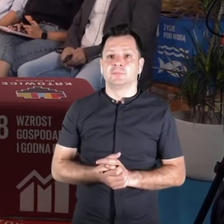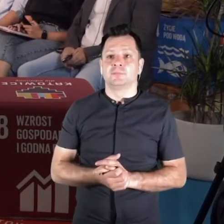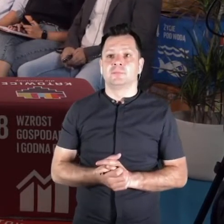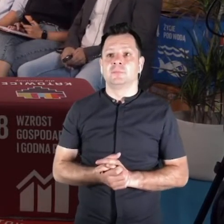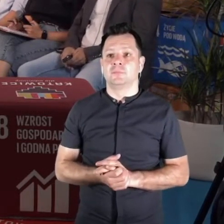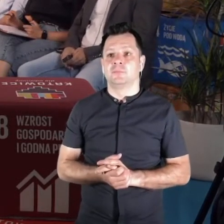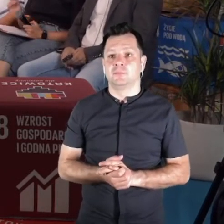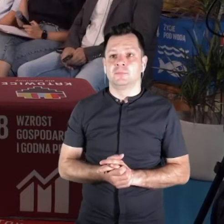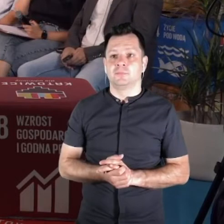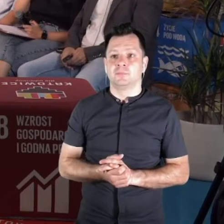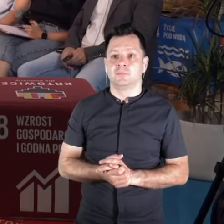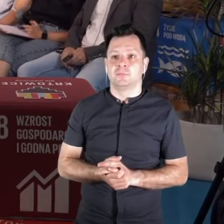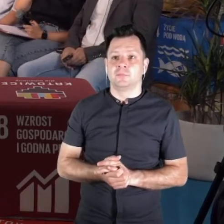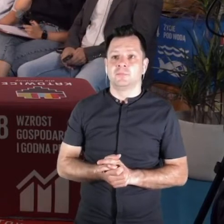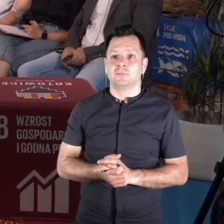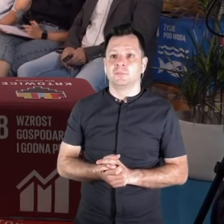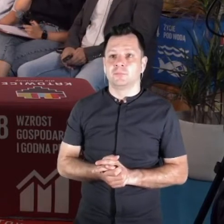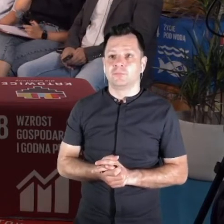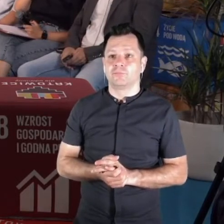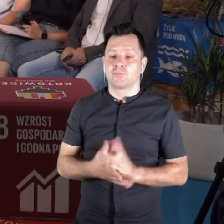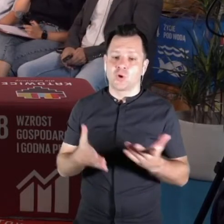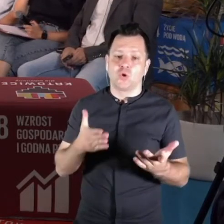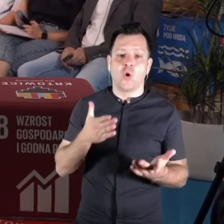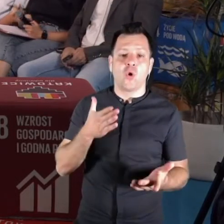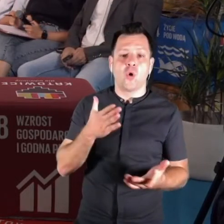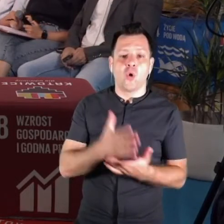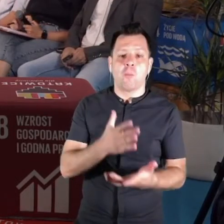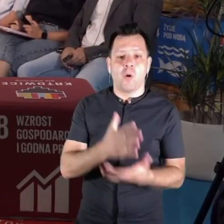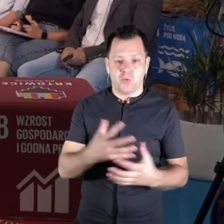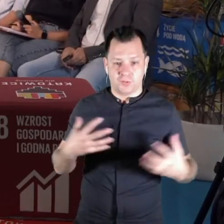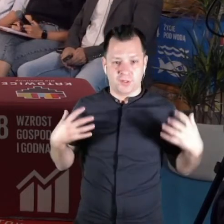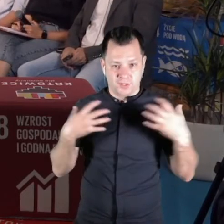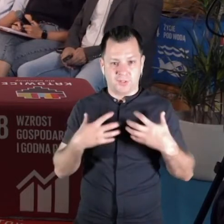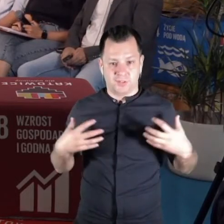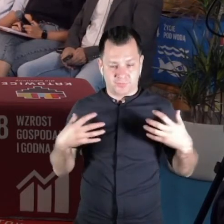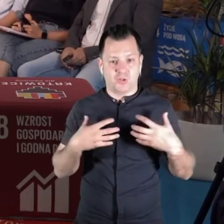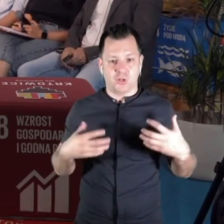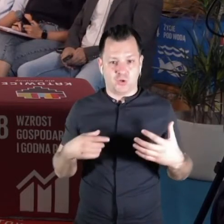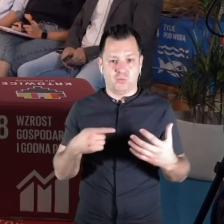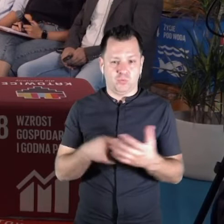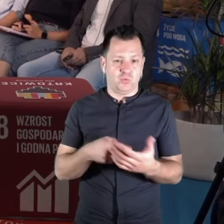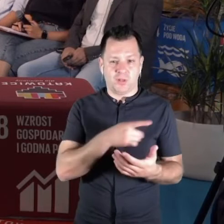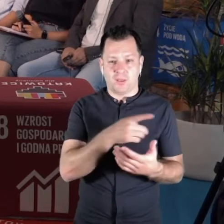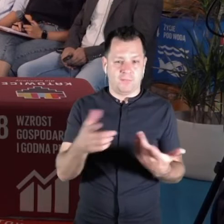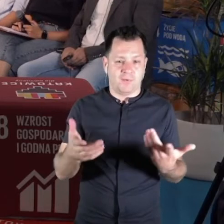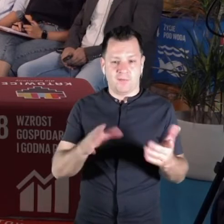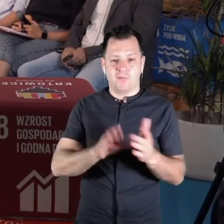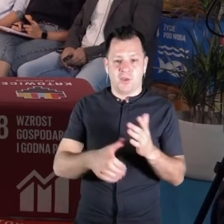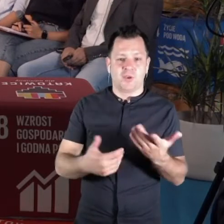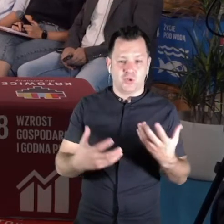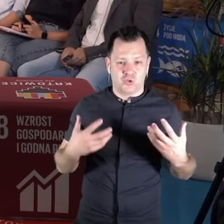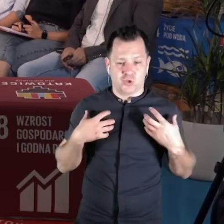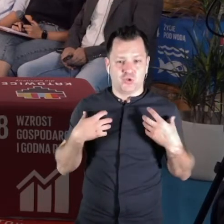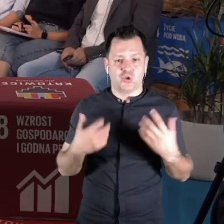powiedzmy, jest to pomoc, że tak, zwierzętom dziko żyjącym powiedzmy w przestrzeni miasta.